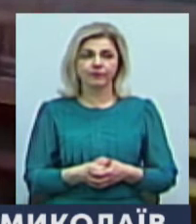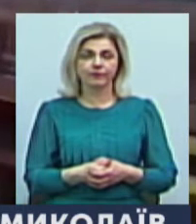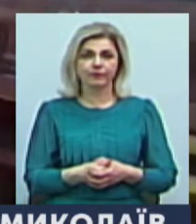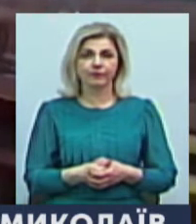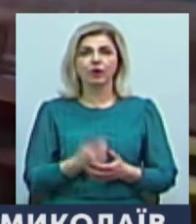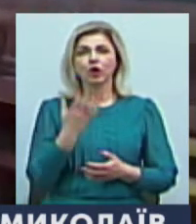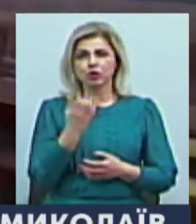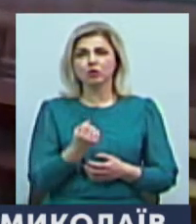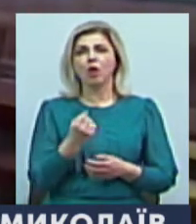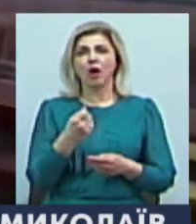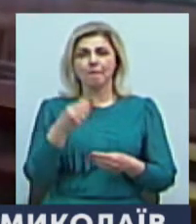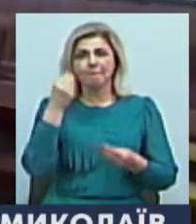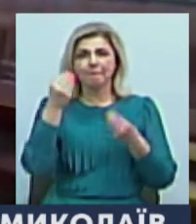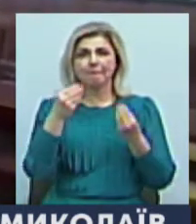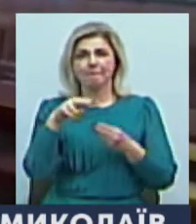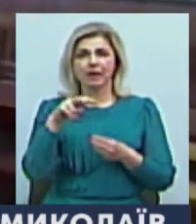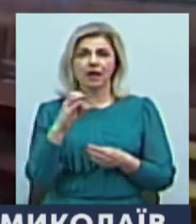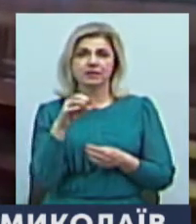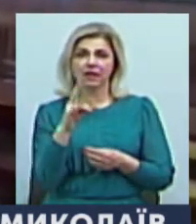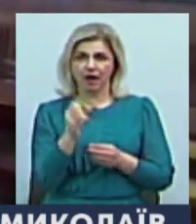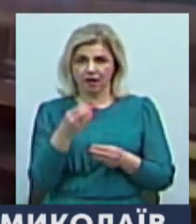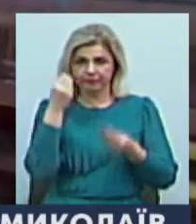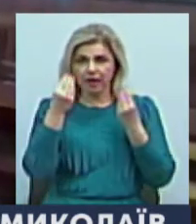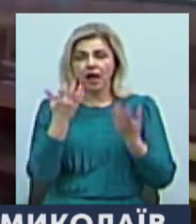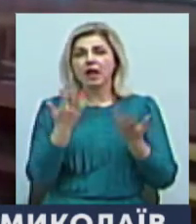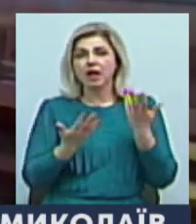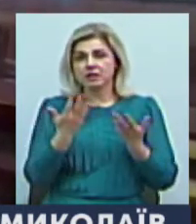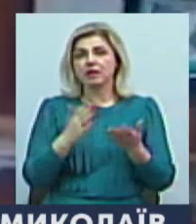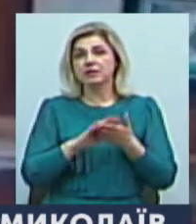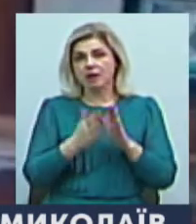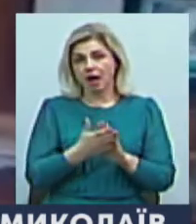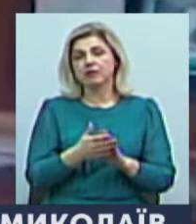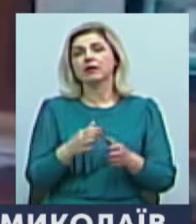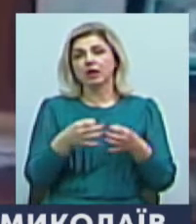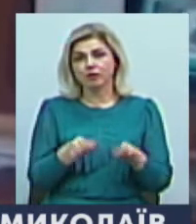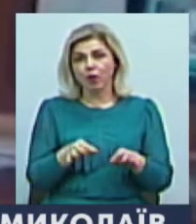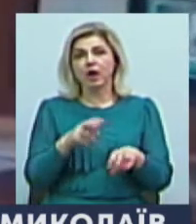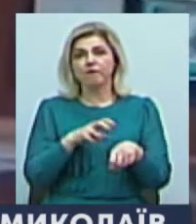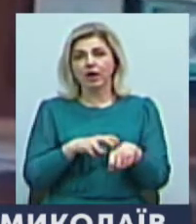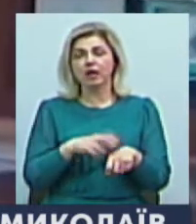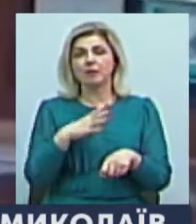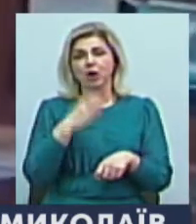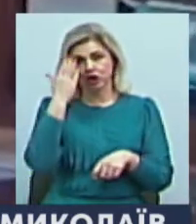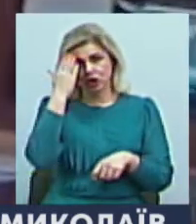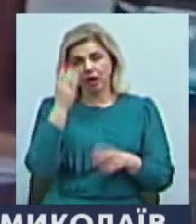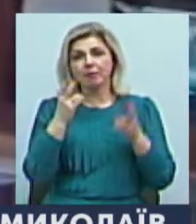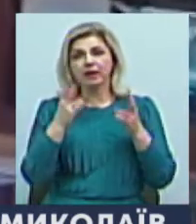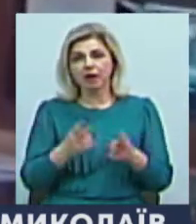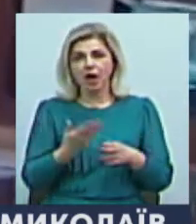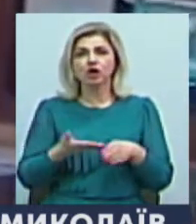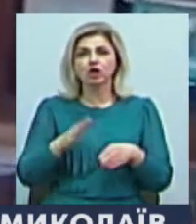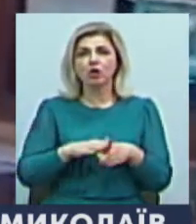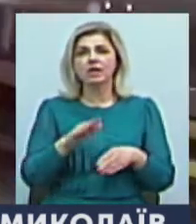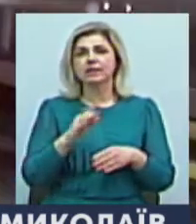наступною пластикою, якщо стан хлопчика це дозволить. Лікарі діагностували черепно-мозкову травму тяжкого